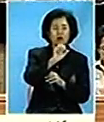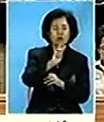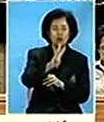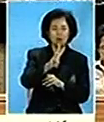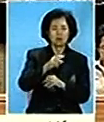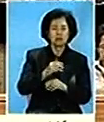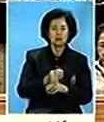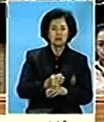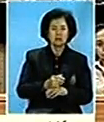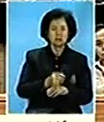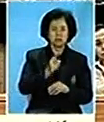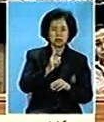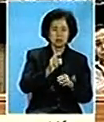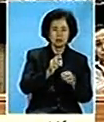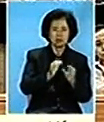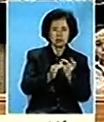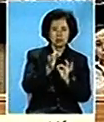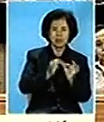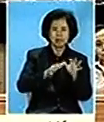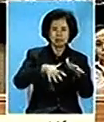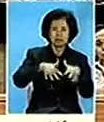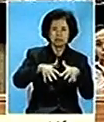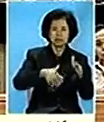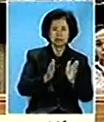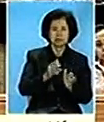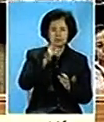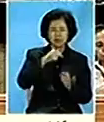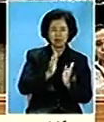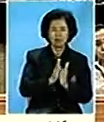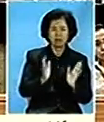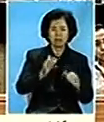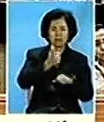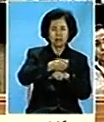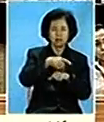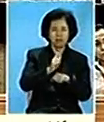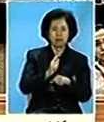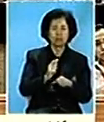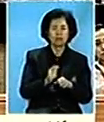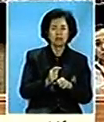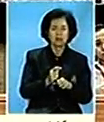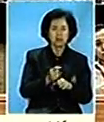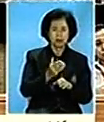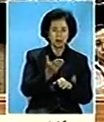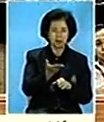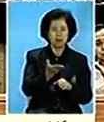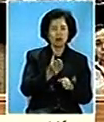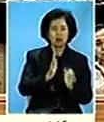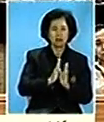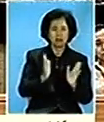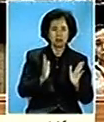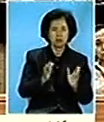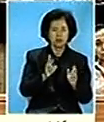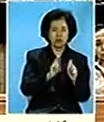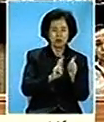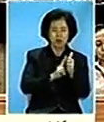าผู้แทนปวงชนชาวไทยขอขอบพระคุณท่านประธานมีอย่างสูงครับและก็ในกระดาษเดียวกันต้องขอขอบคุณท่านรองนายกรัฐ